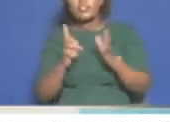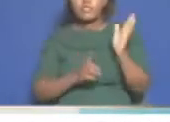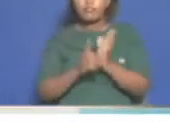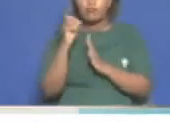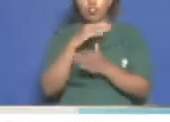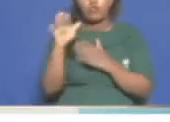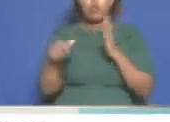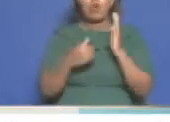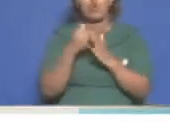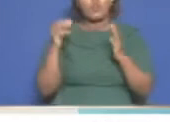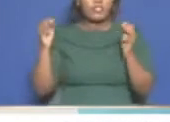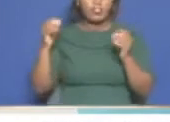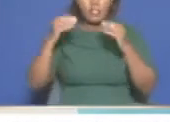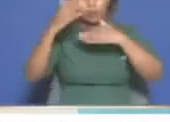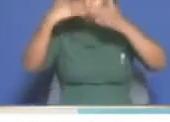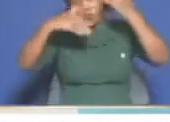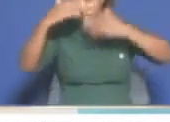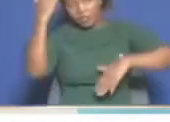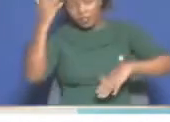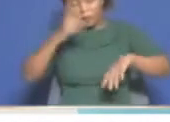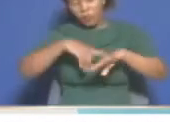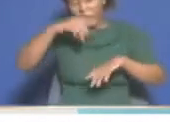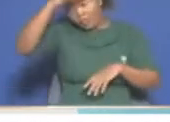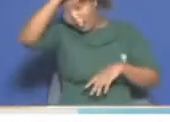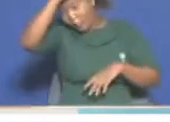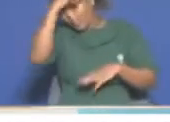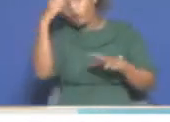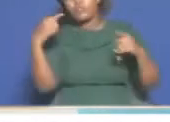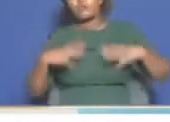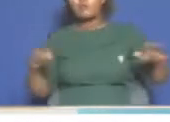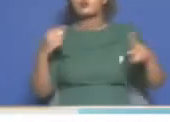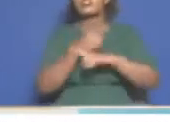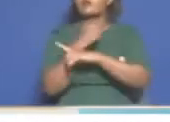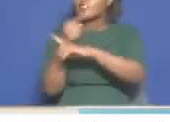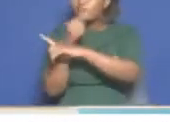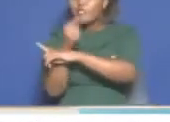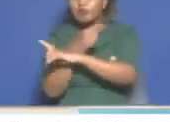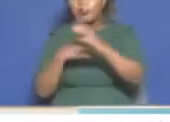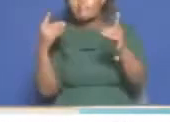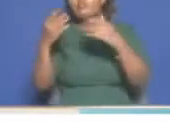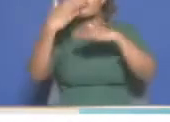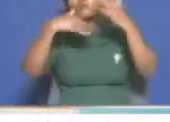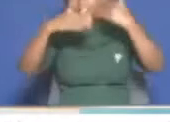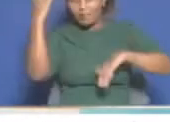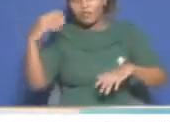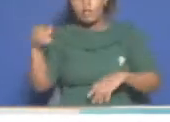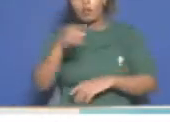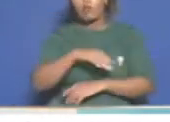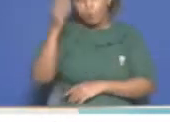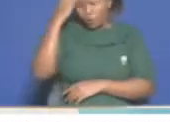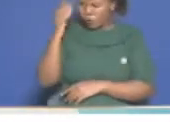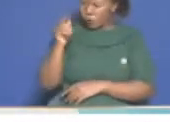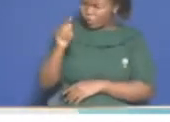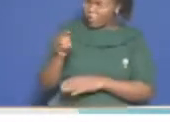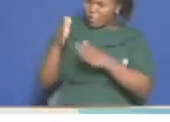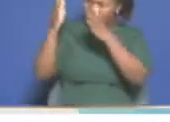zetu. Wakati graduate anatoka katika chuo kikuu cha Moi, cha Nairobi, cha Egerton, vyuo vingine vyote, tunajua huyu ni mtu